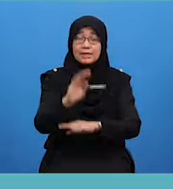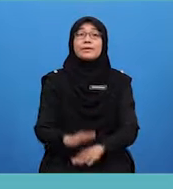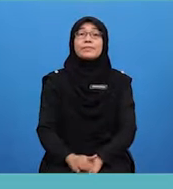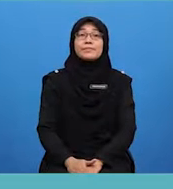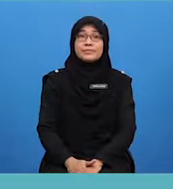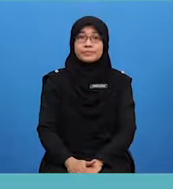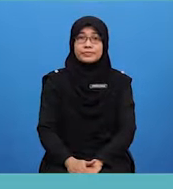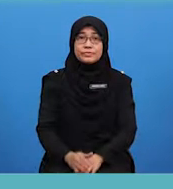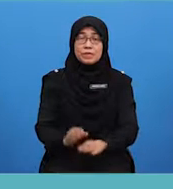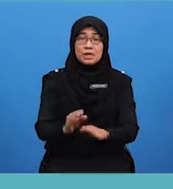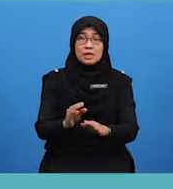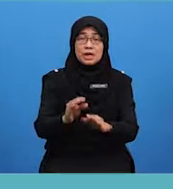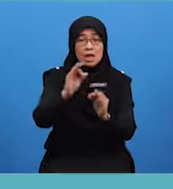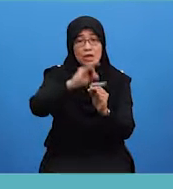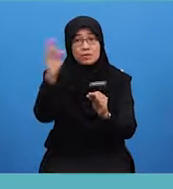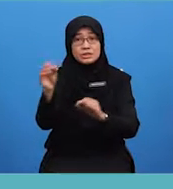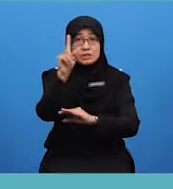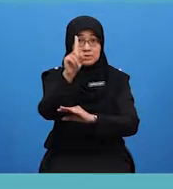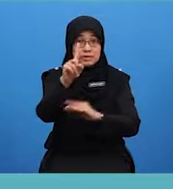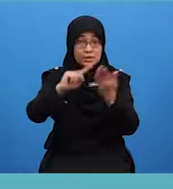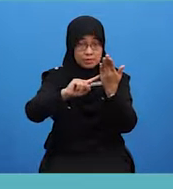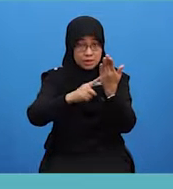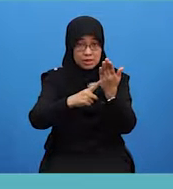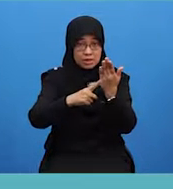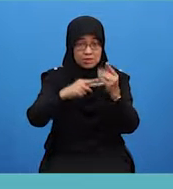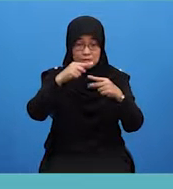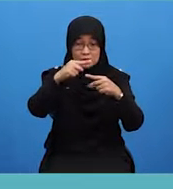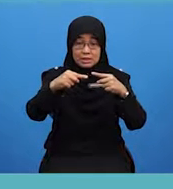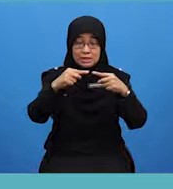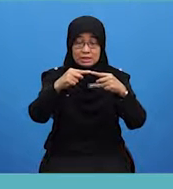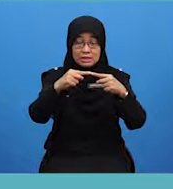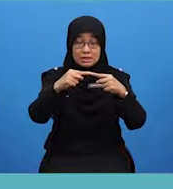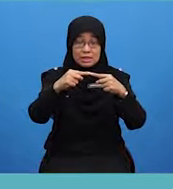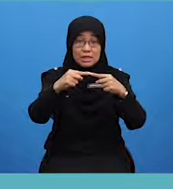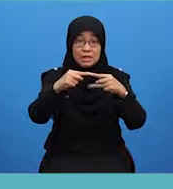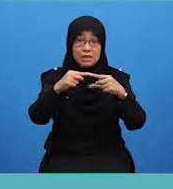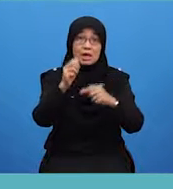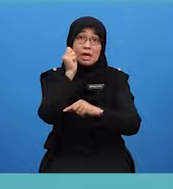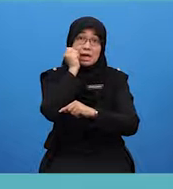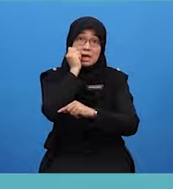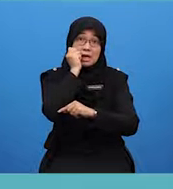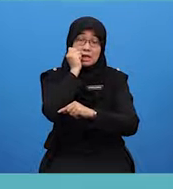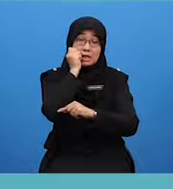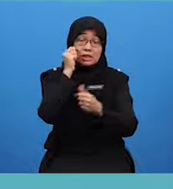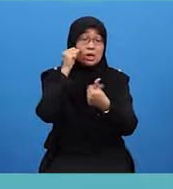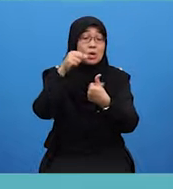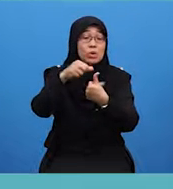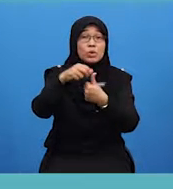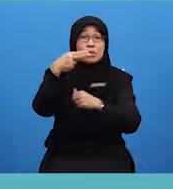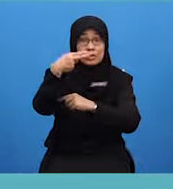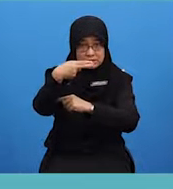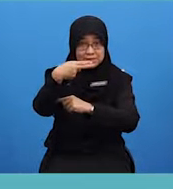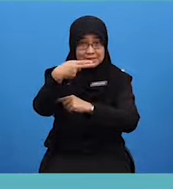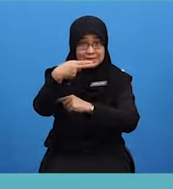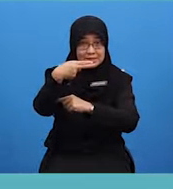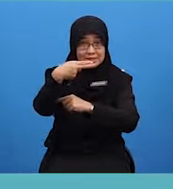pertama bermulanya kita haid, iaitu dengan huruf H. Jadi H itu mewakili fasa